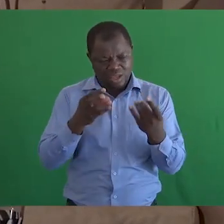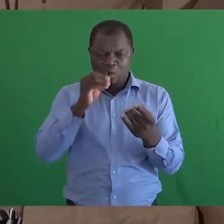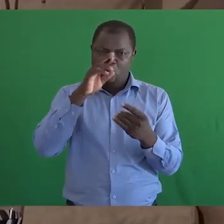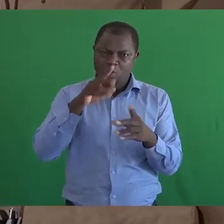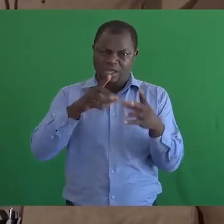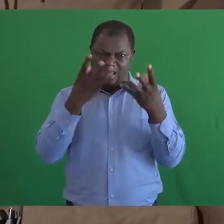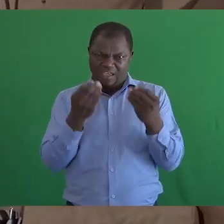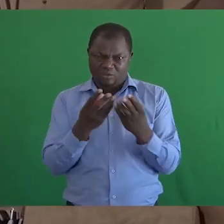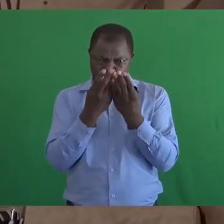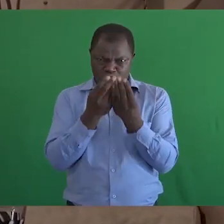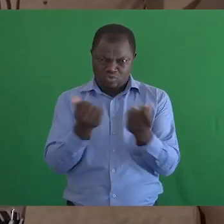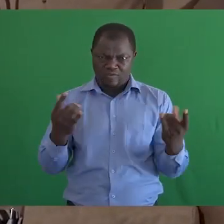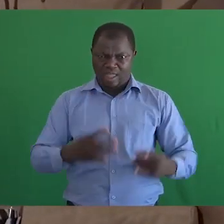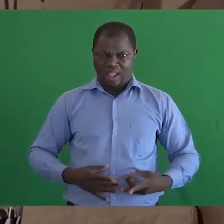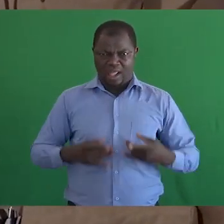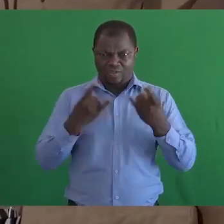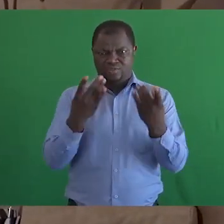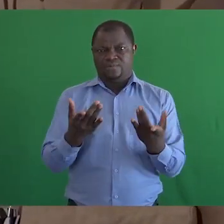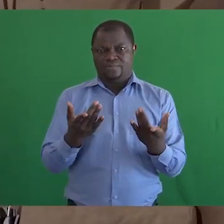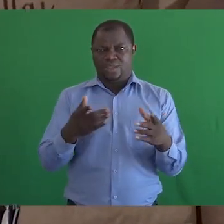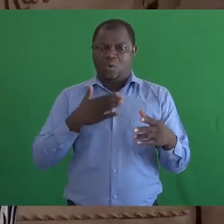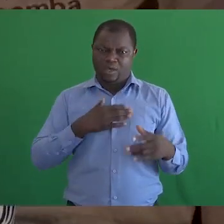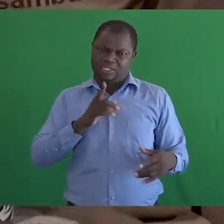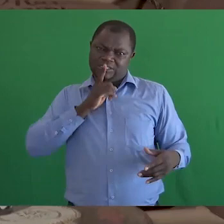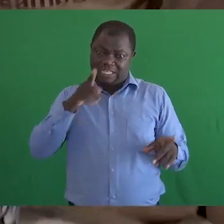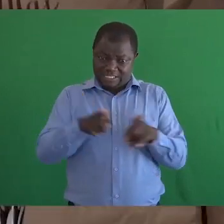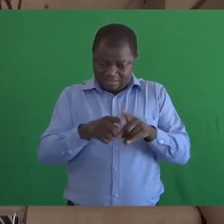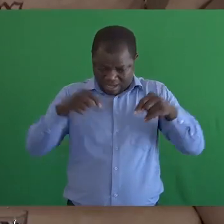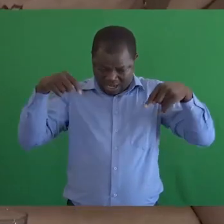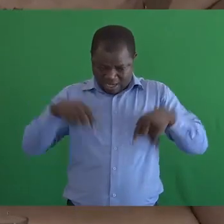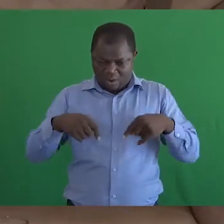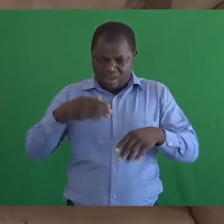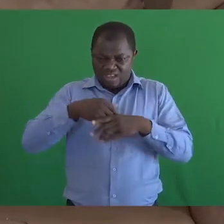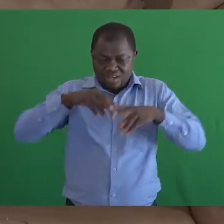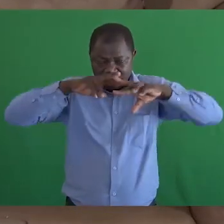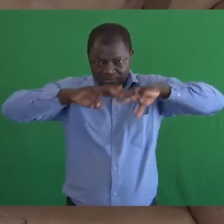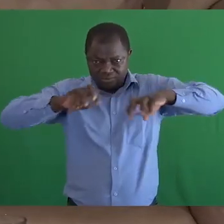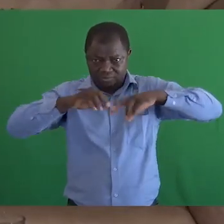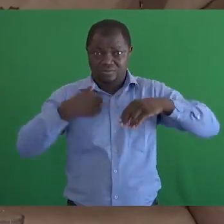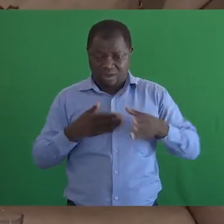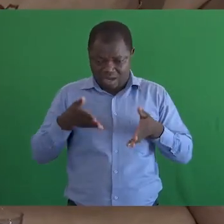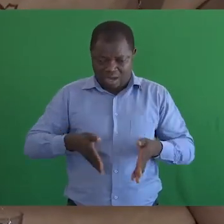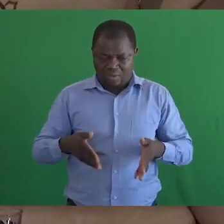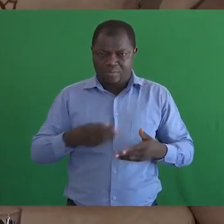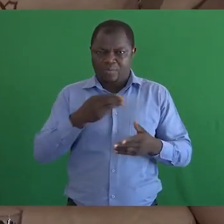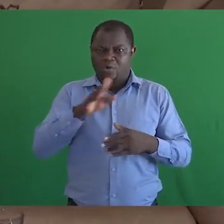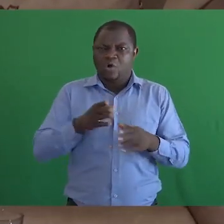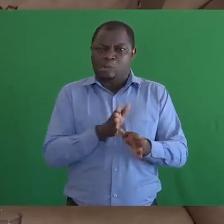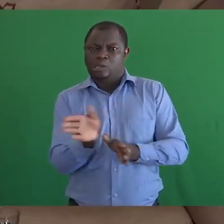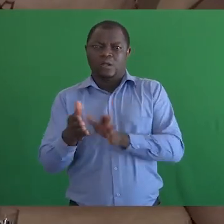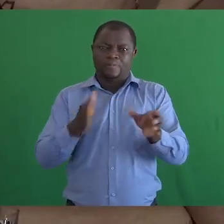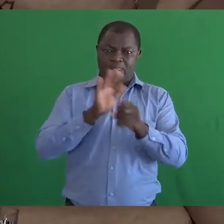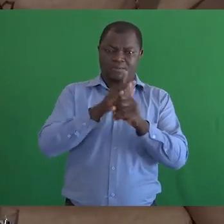zvingawedzere utano zvamungade kuti izvozvi pakuongorora nepakushanda kwedu vanhu vedu vari kurasika parwendo